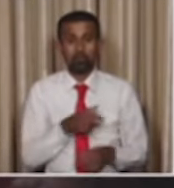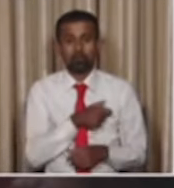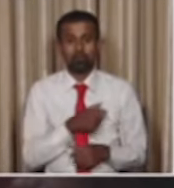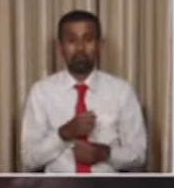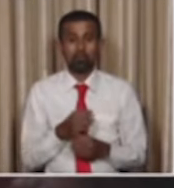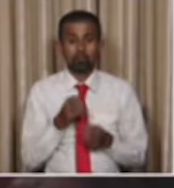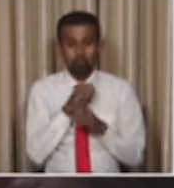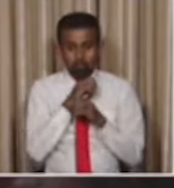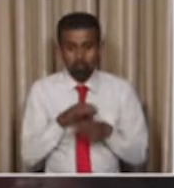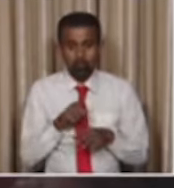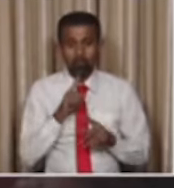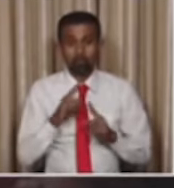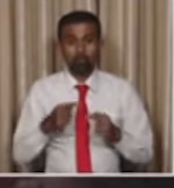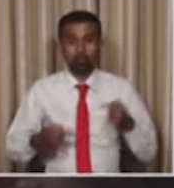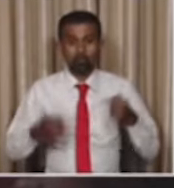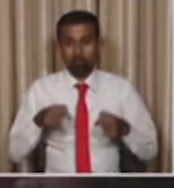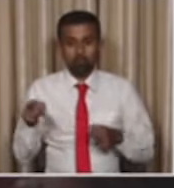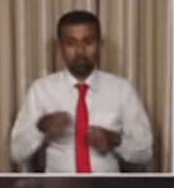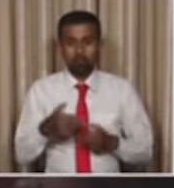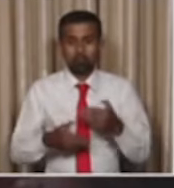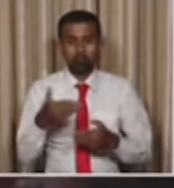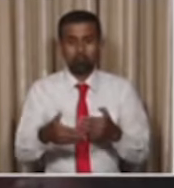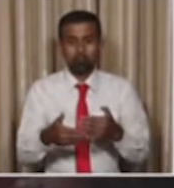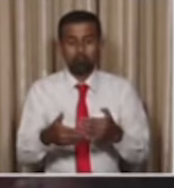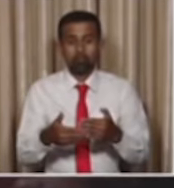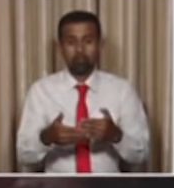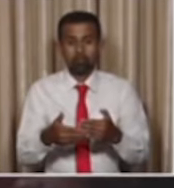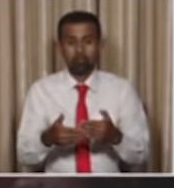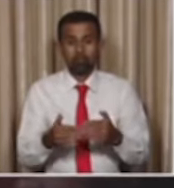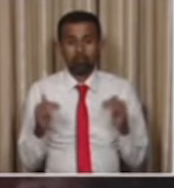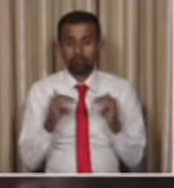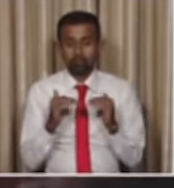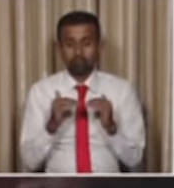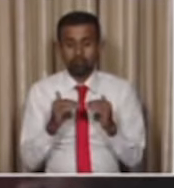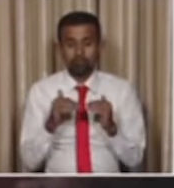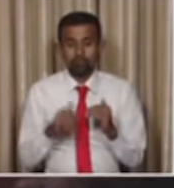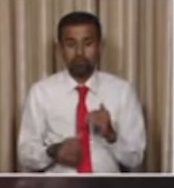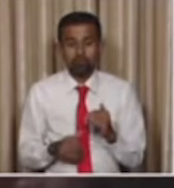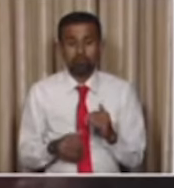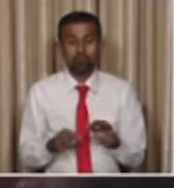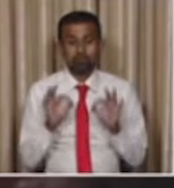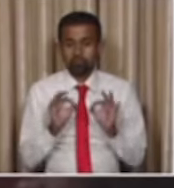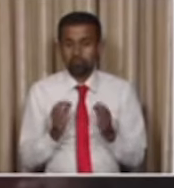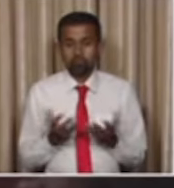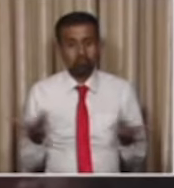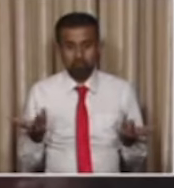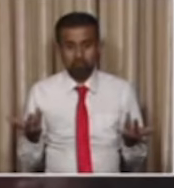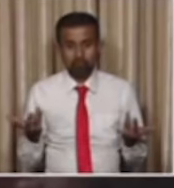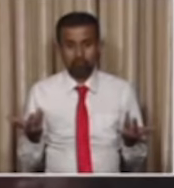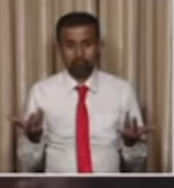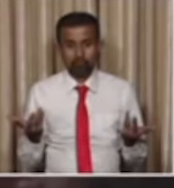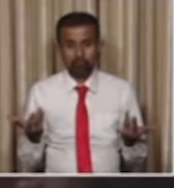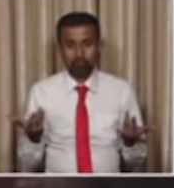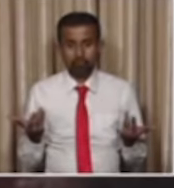කියන්නේ මේ විවාදේ නැවත අද දවසේ මෙහෙම පවත්වාගෙන යන කිසිදු ආකාරයක යුක්තිසහගත භාවයක් නැහැ. ඒ